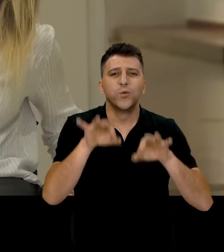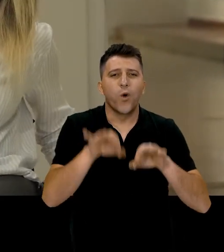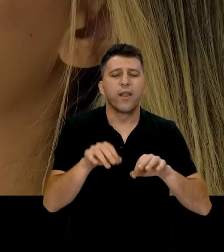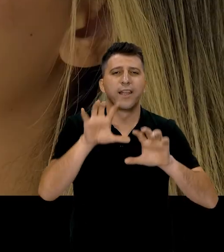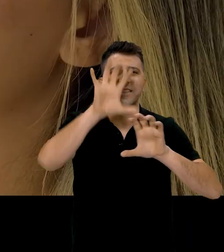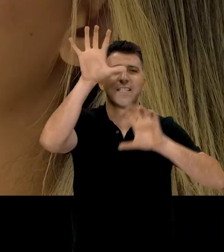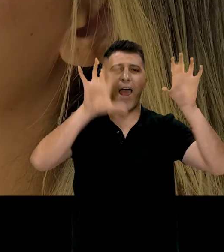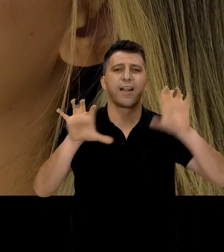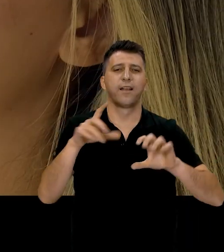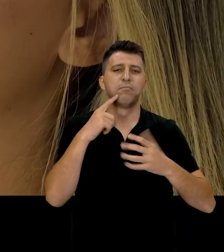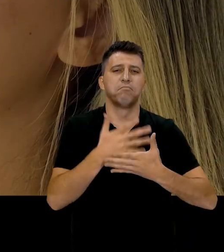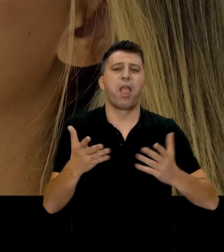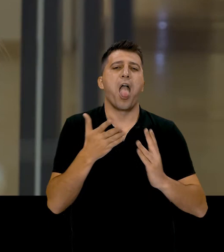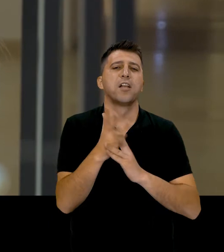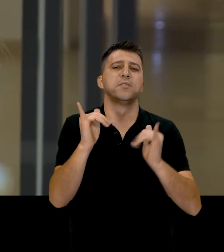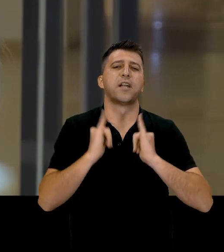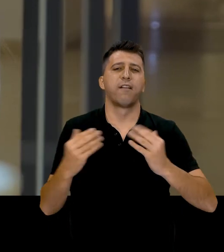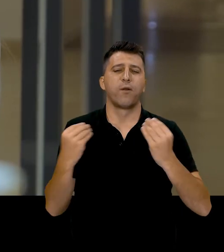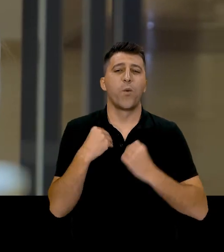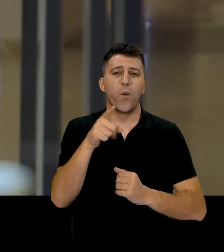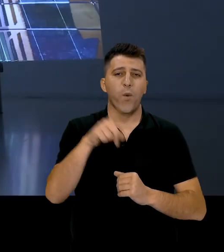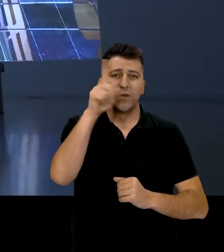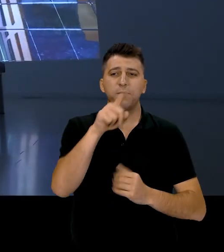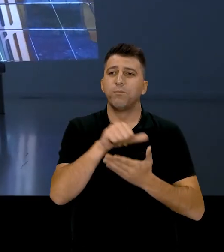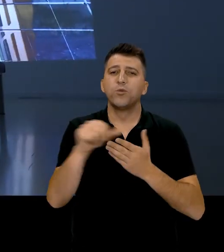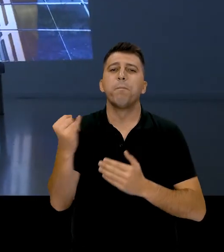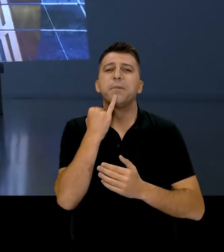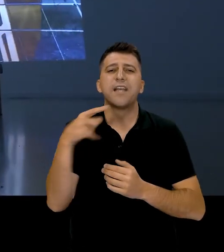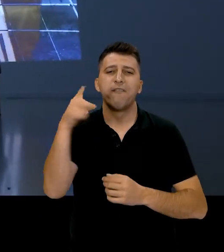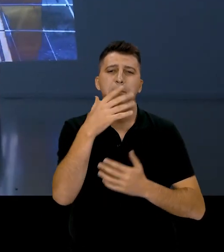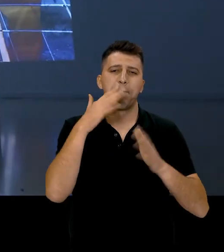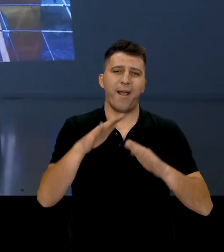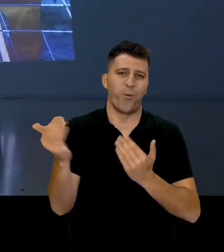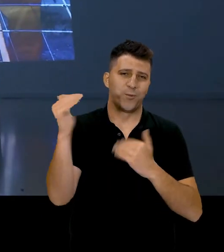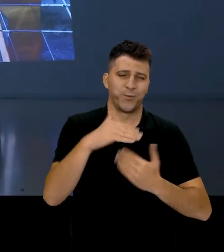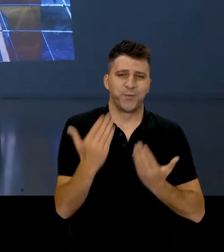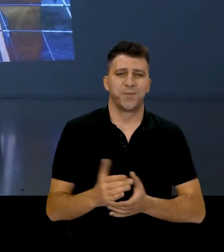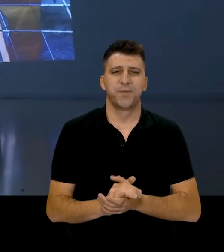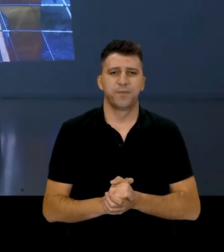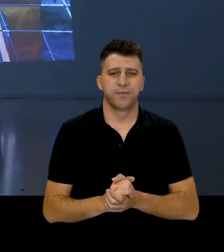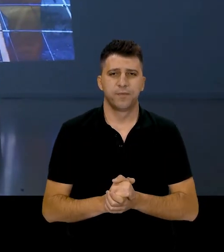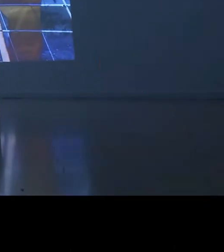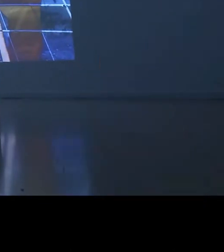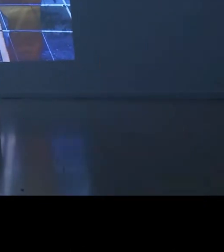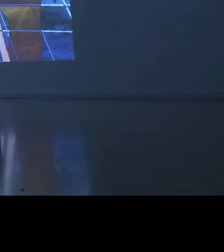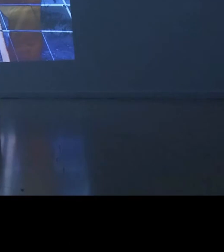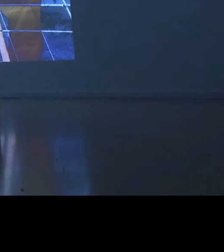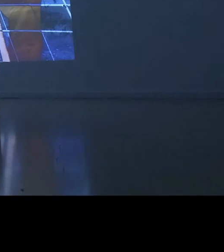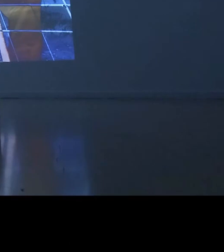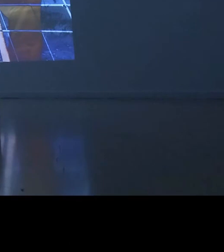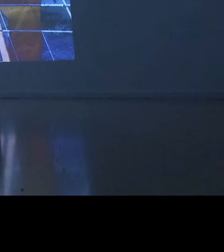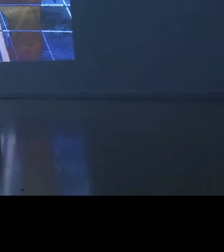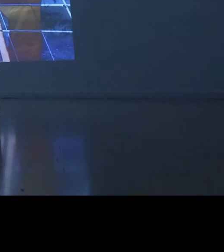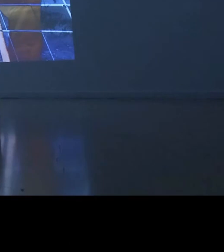sergisini erişilebilir kılıyor. O yüzden bütün katılımcıları, misafirleri de buraya bekliyoruz. Hale Yıldız, Erişilebilir Her Şey